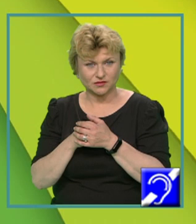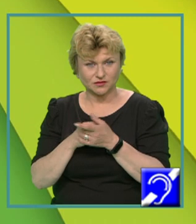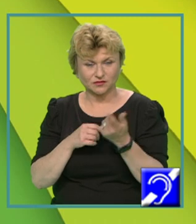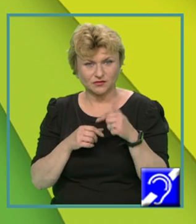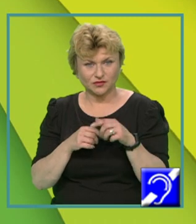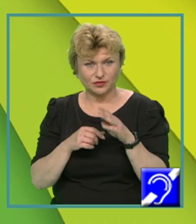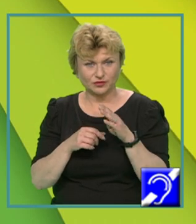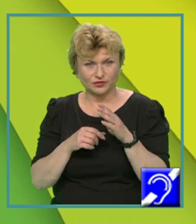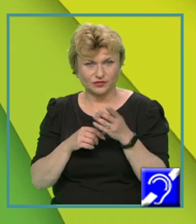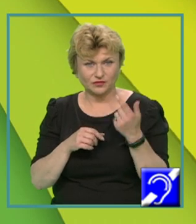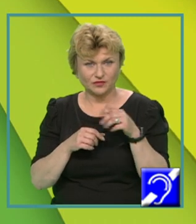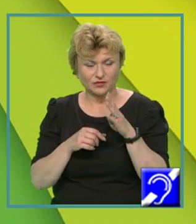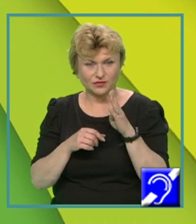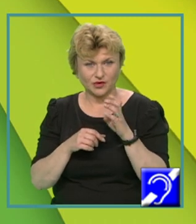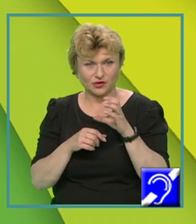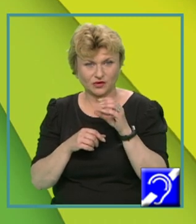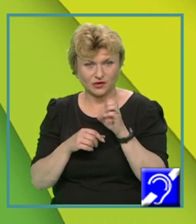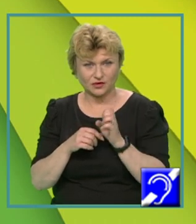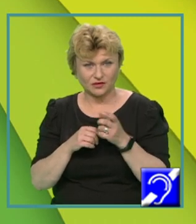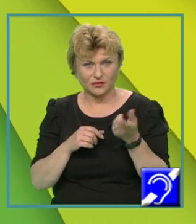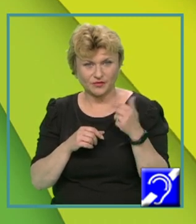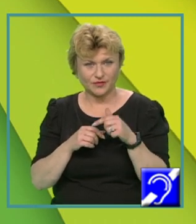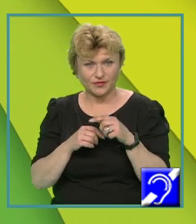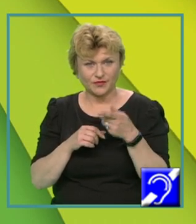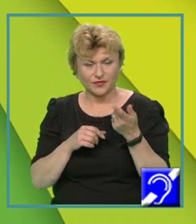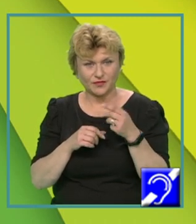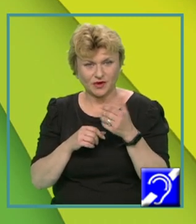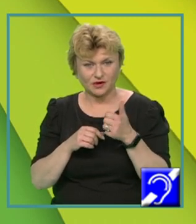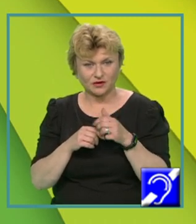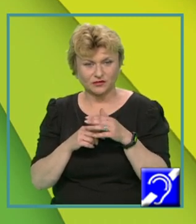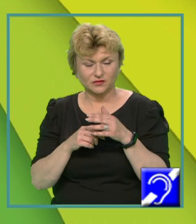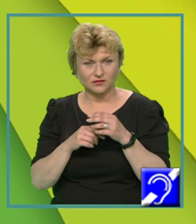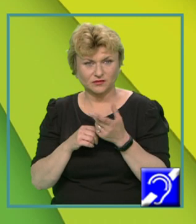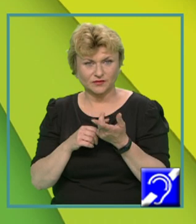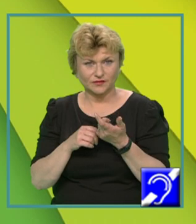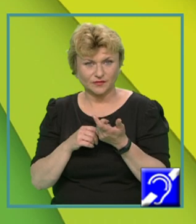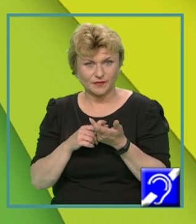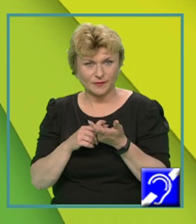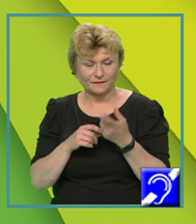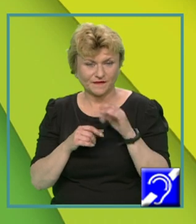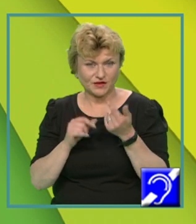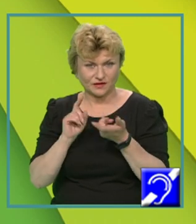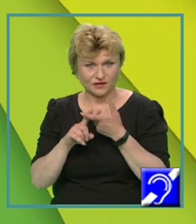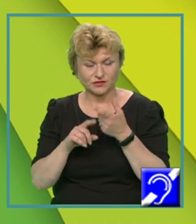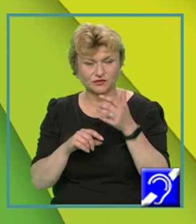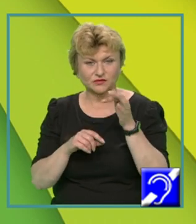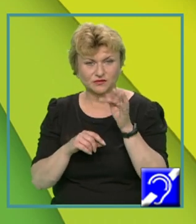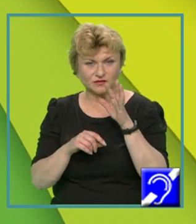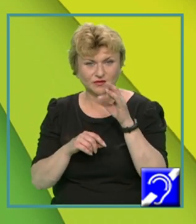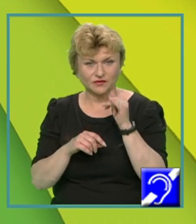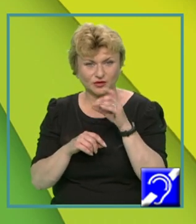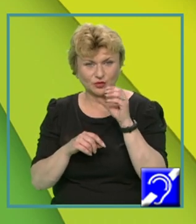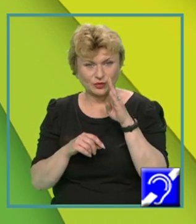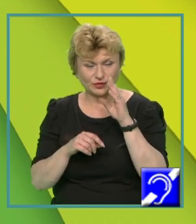da? Trei bucle, nu? Mari. Vedeți zonele acestea bicatenare, observați, cu legături de hidrogen și observați